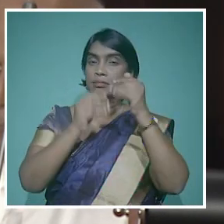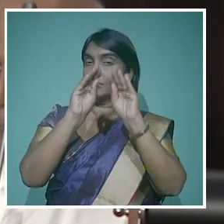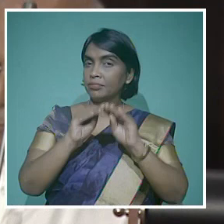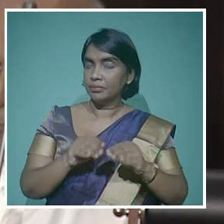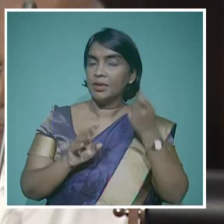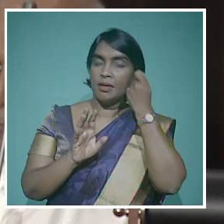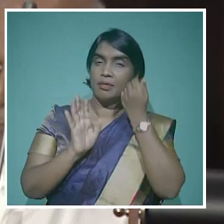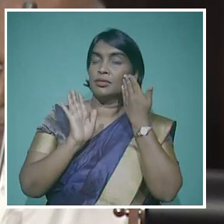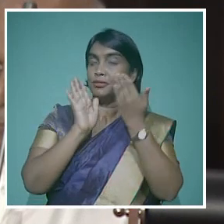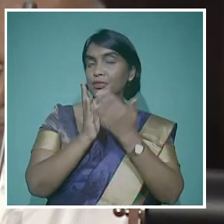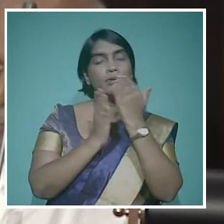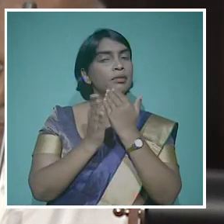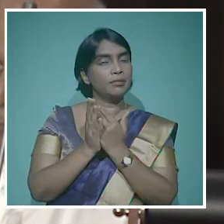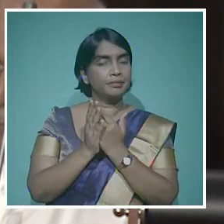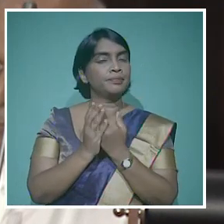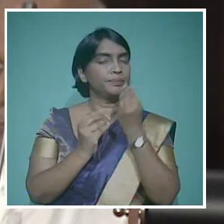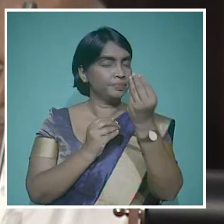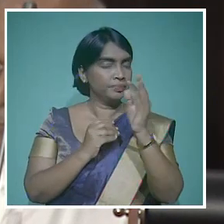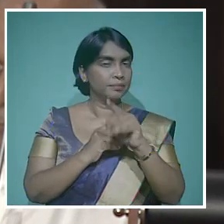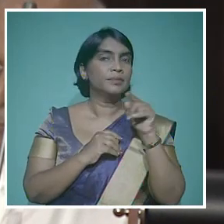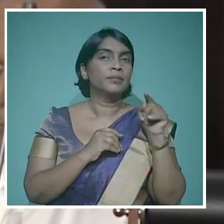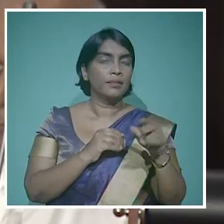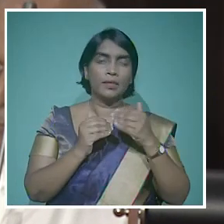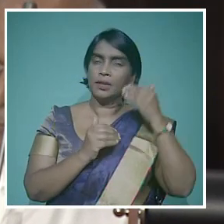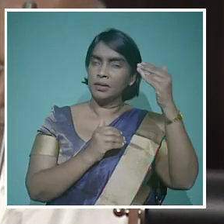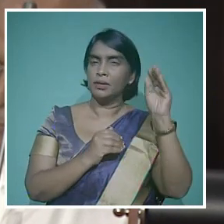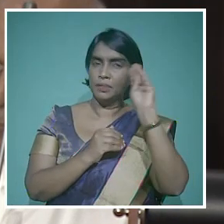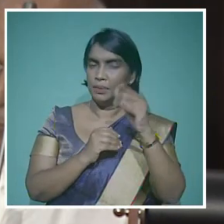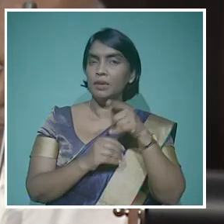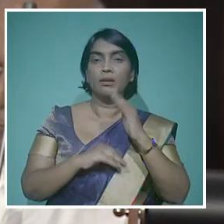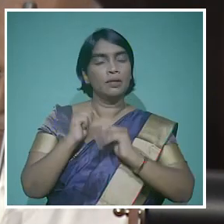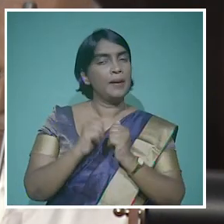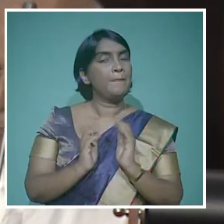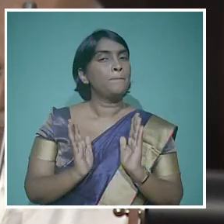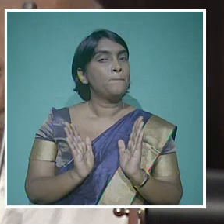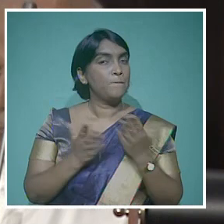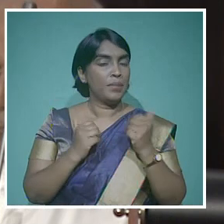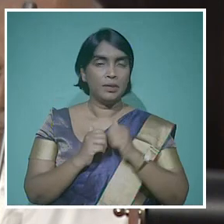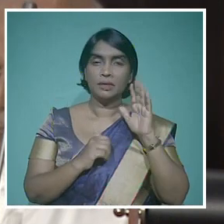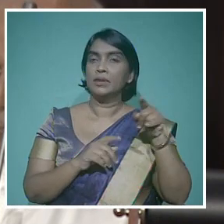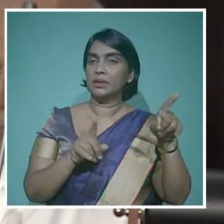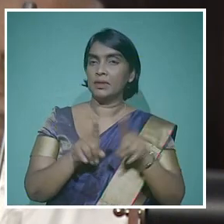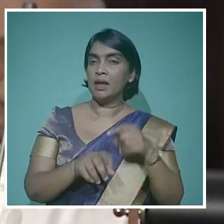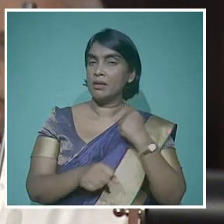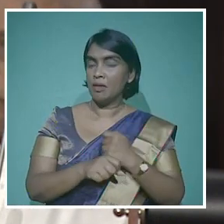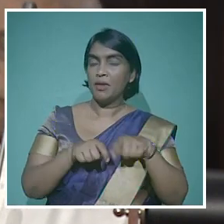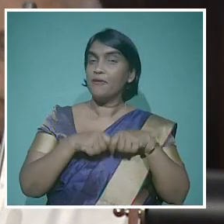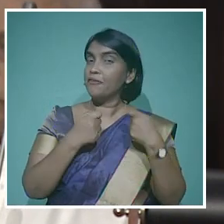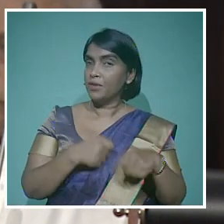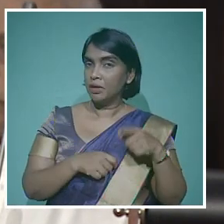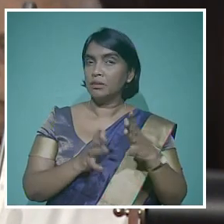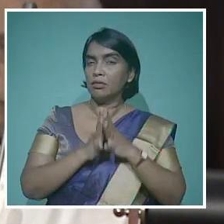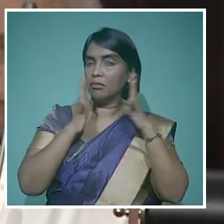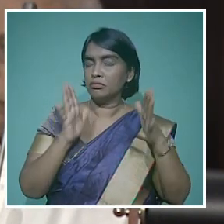යෝජනා කීපයක් හඳුන්වා දී ඇති අතර නුදුරු අනාගතයේ ක්‍රියාත්මක කරනු ඇත. ඊට අමතරව රාජ්‍ය වේදම් දැඩි